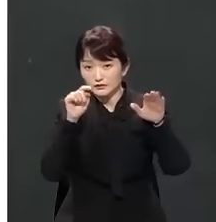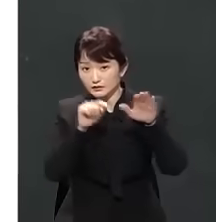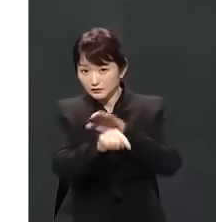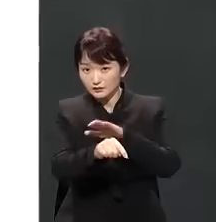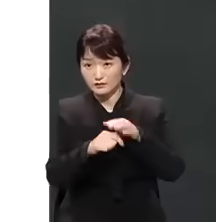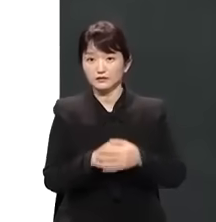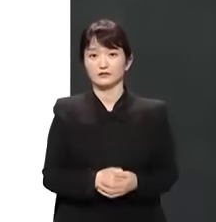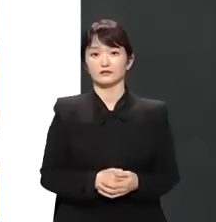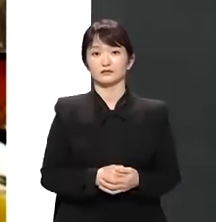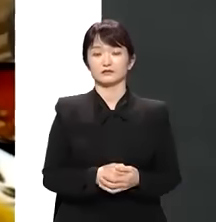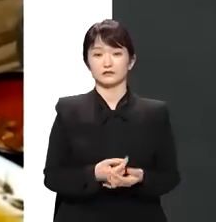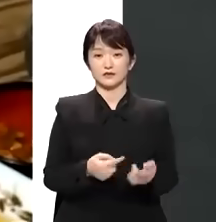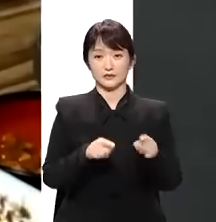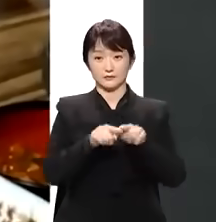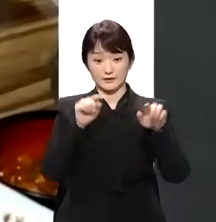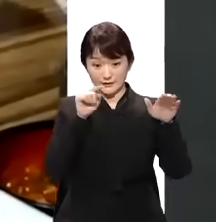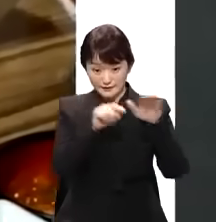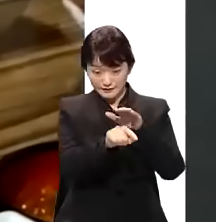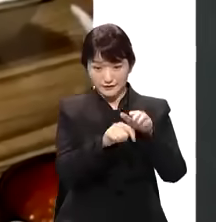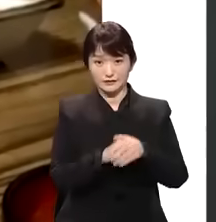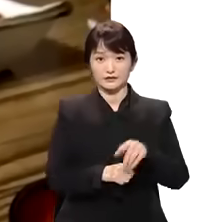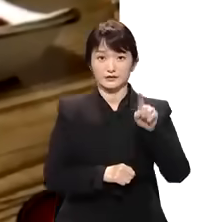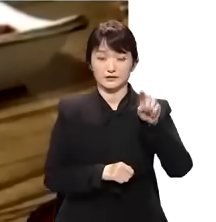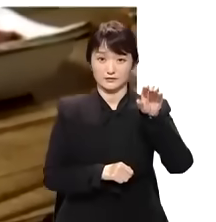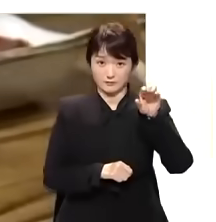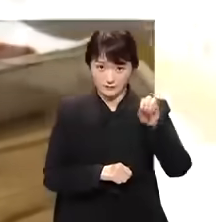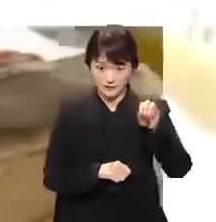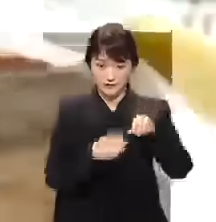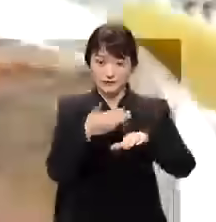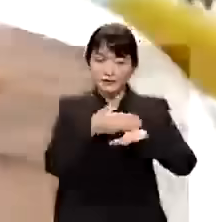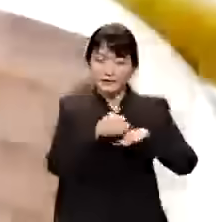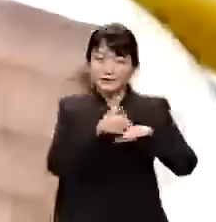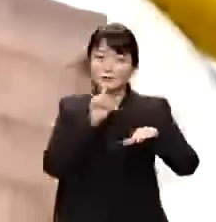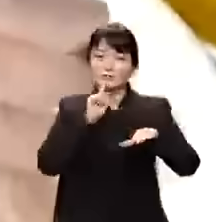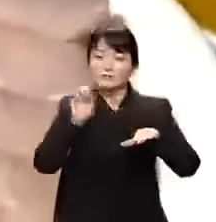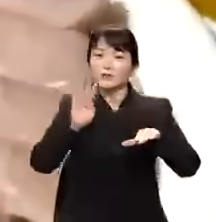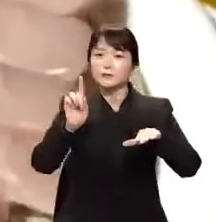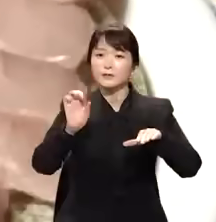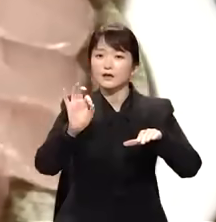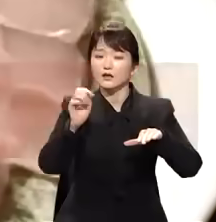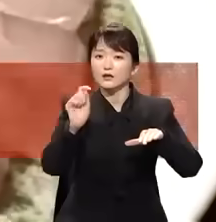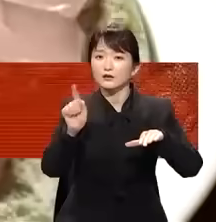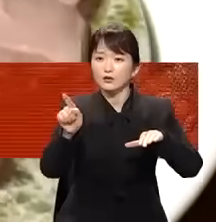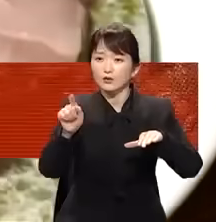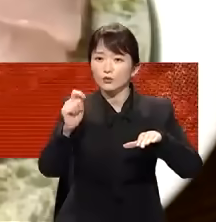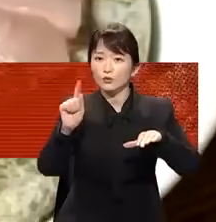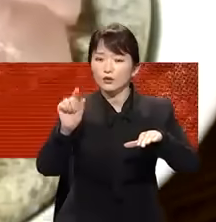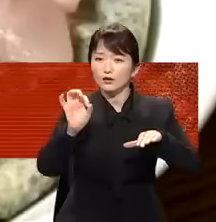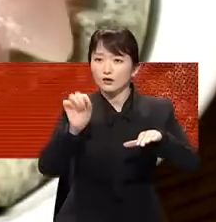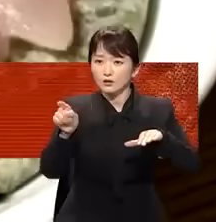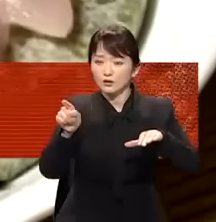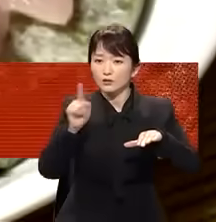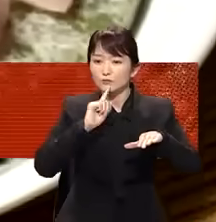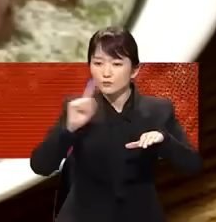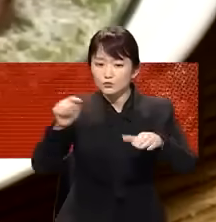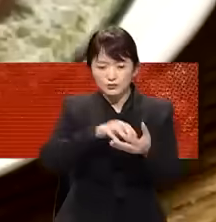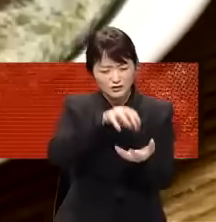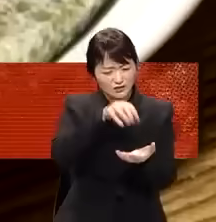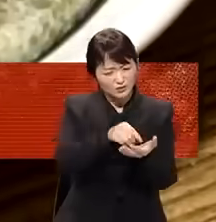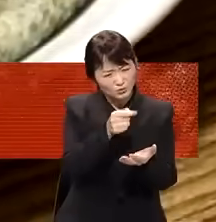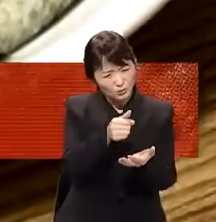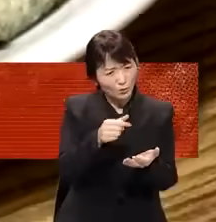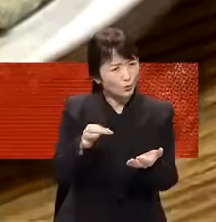가서 인이랑 일행이랑 같이 10만 원짜리 광어 방어 회를 주문했는데 일단 그 양이 너무 적어서 놀랐다고 하고요 또